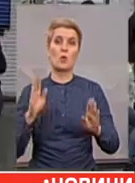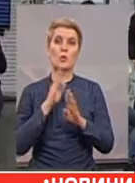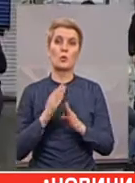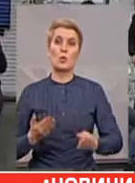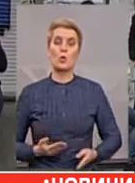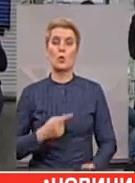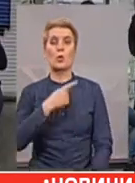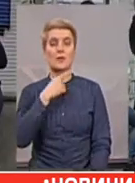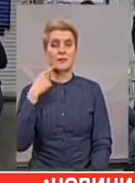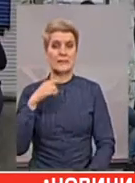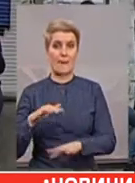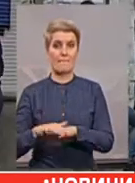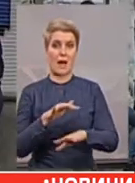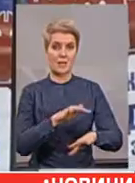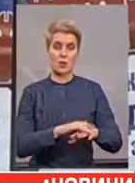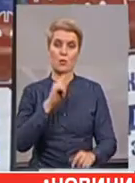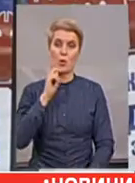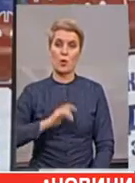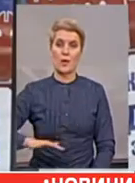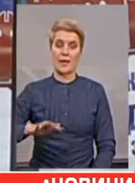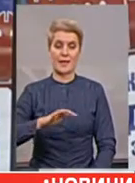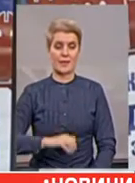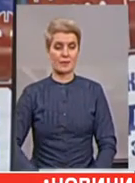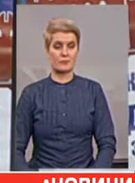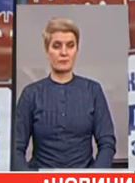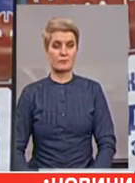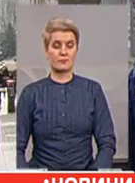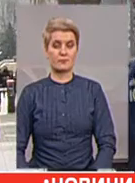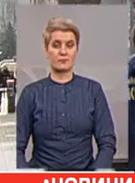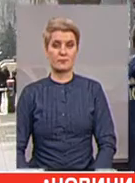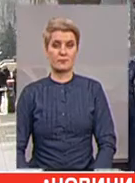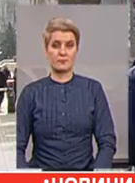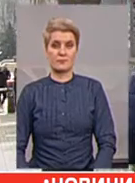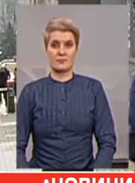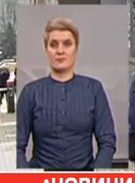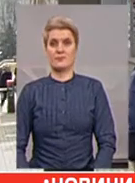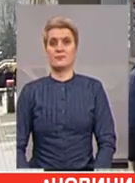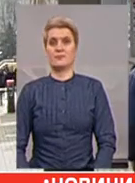Україні. Анастасія Муратова, Олексій Гоман, Микола Чеботарьов, Олександр Самойлов. Новини на Першому.